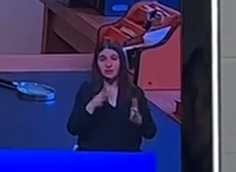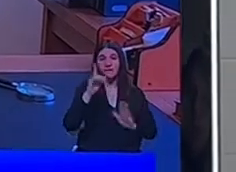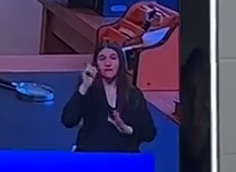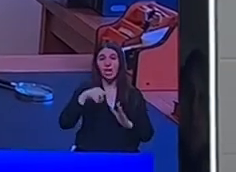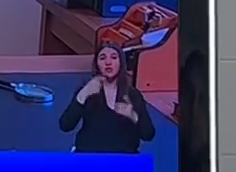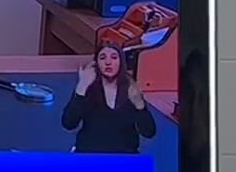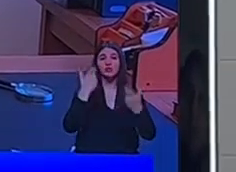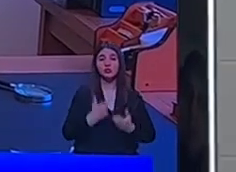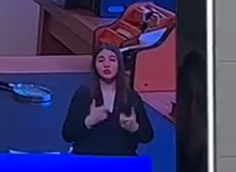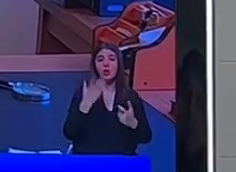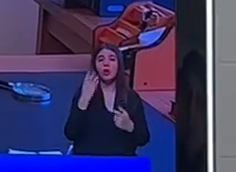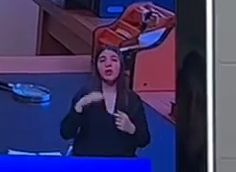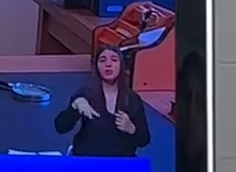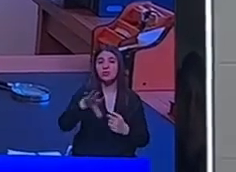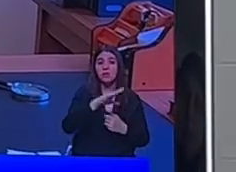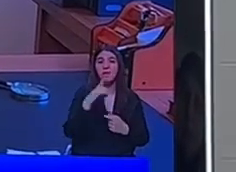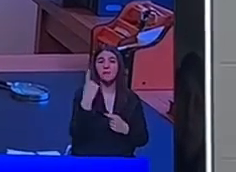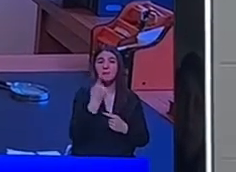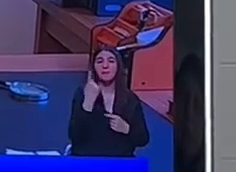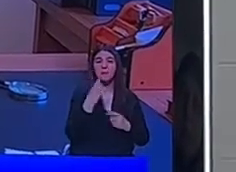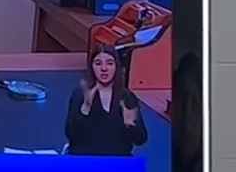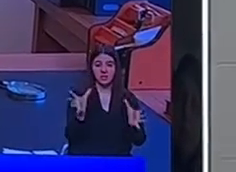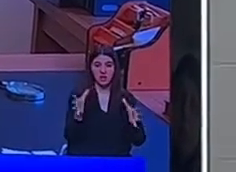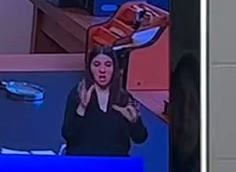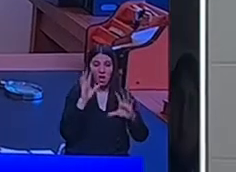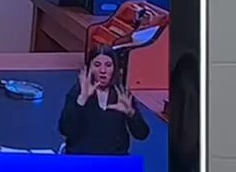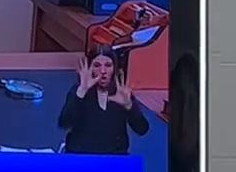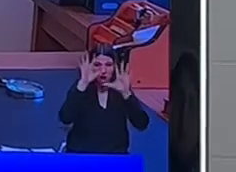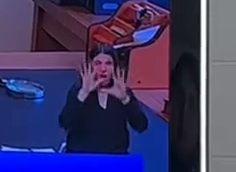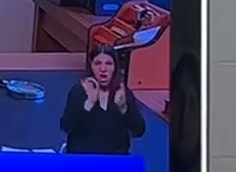vergi mükelleflerini bir kafes içerisinde